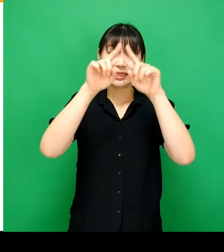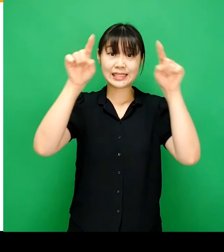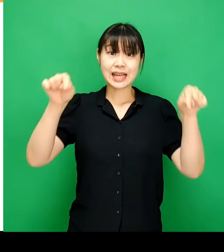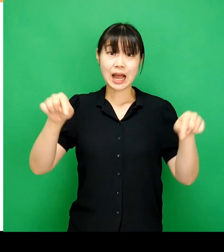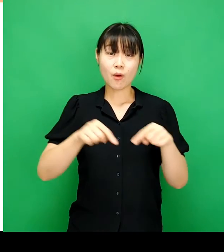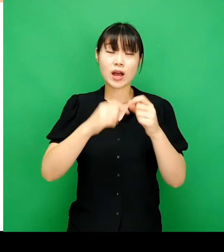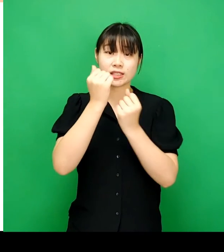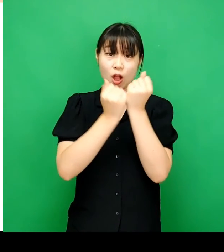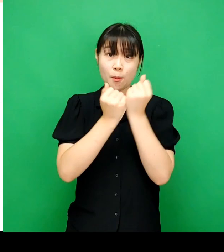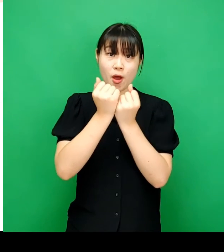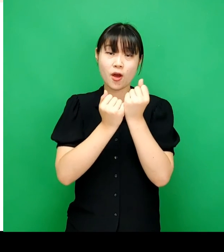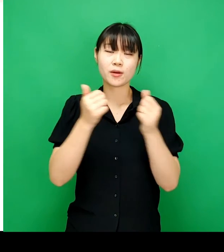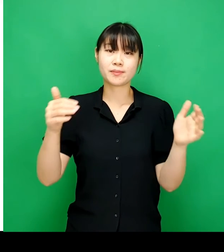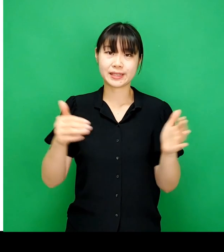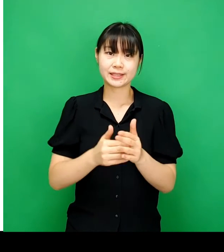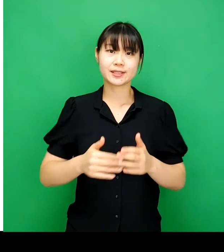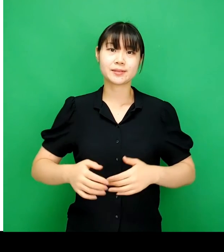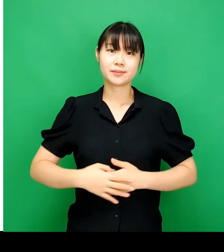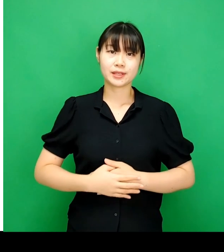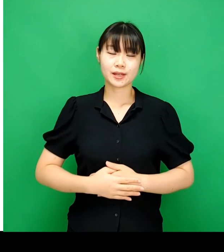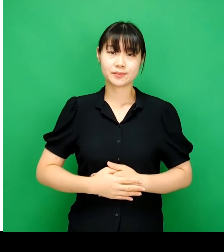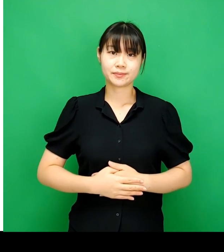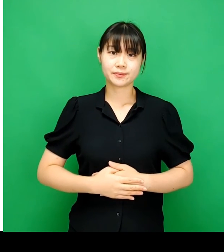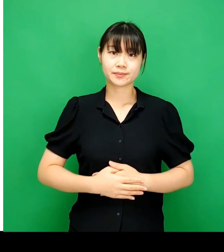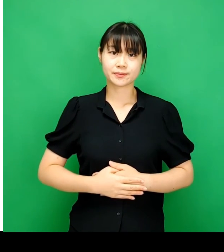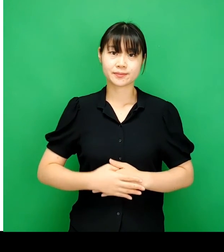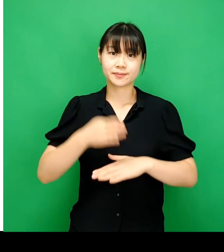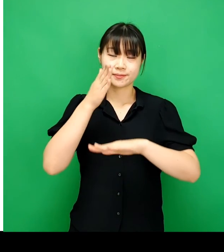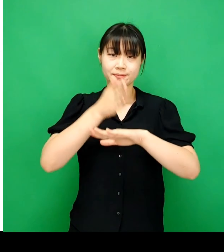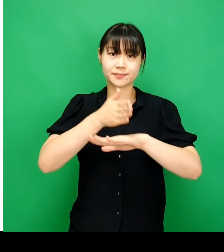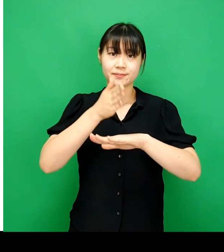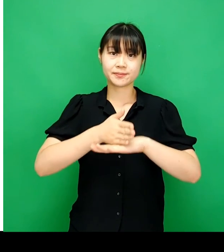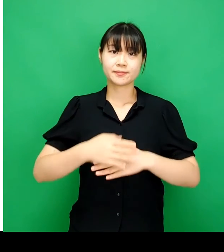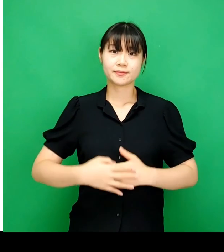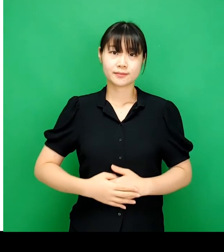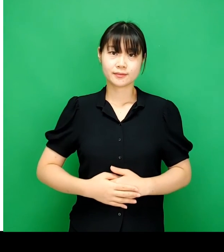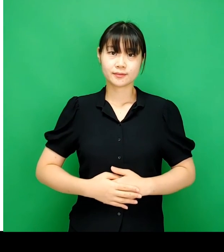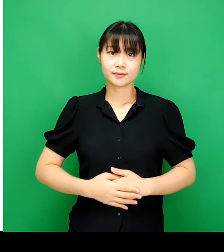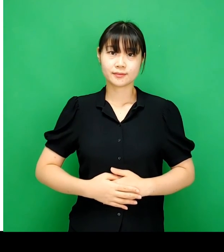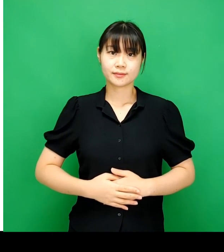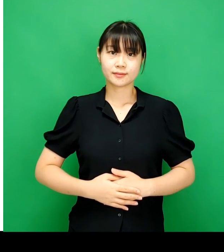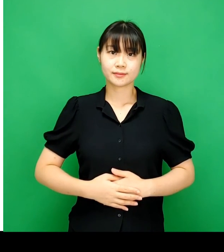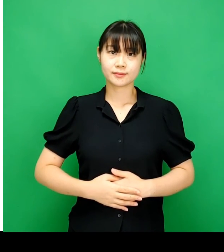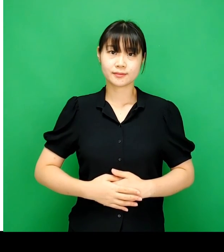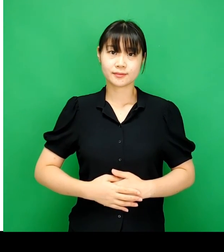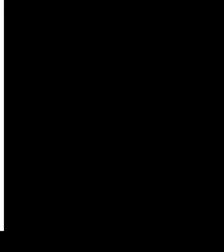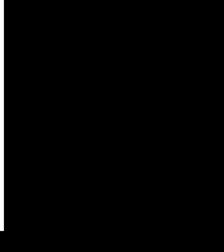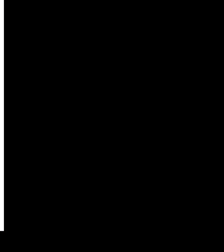시각화 요소 설명은 여기서 마치도록 하겠습니다. 감사합니다.